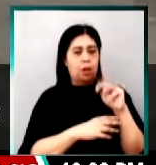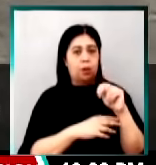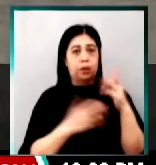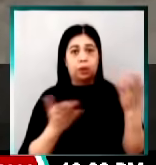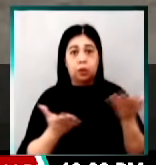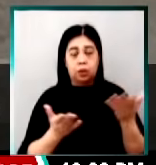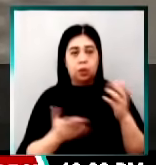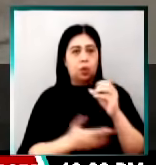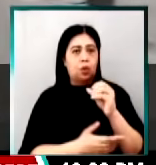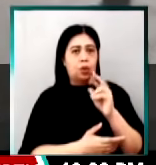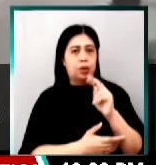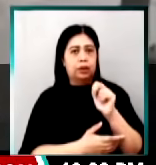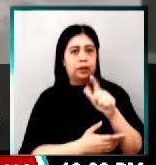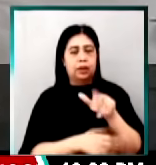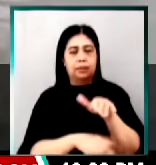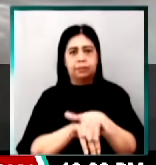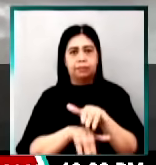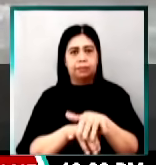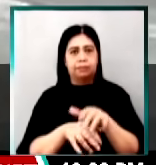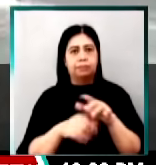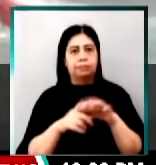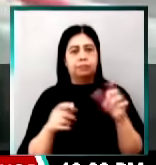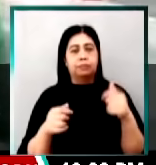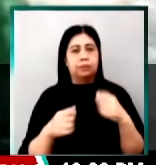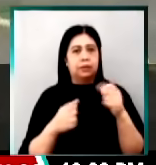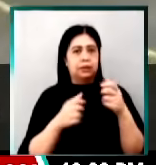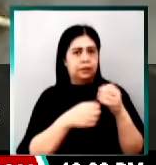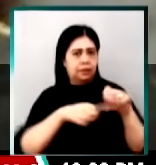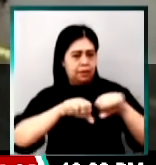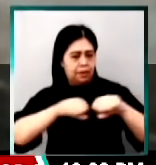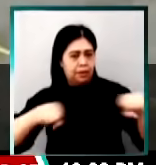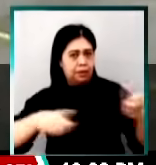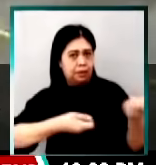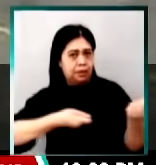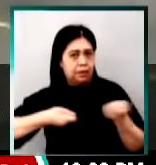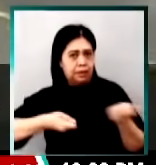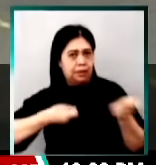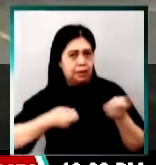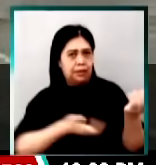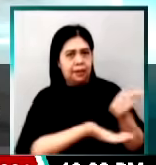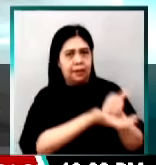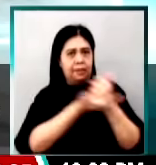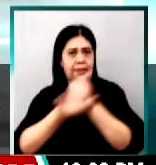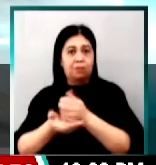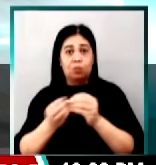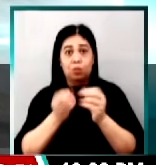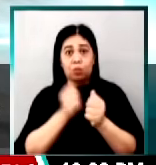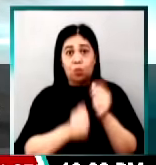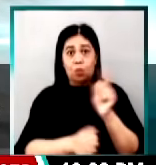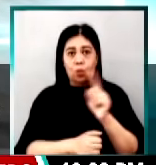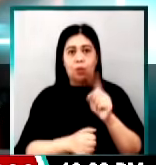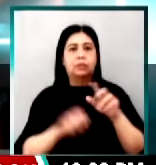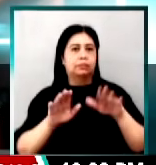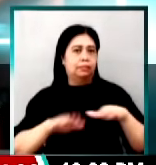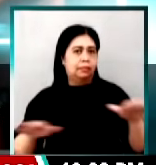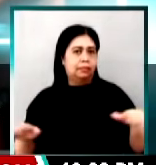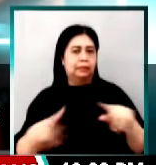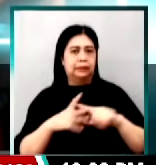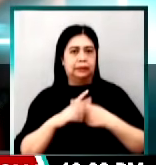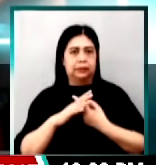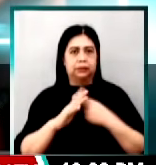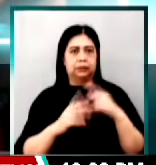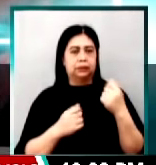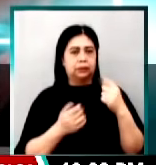Sa tulong ng taling gabay, isa-isa nilang inlikas ang mga residente na karamihay mga bata. Sa inisyal na datos, 35